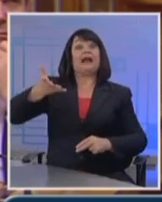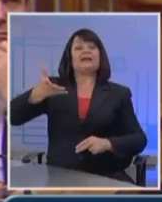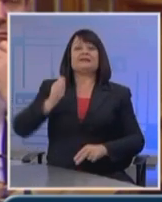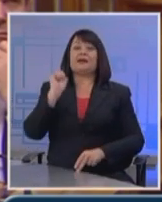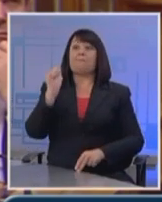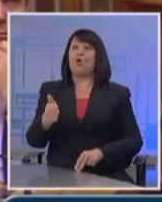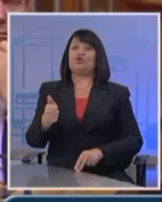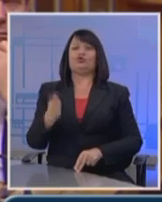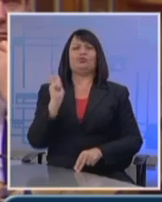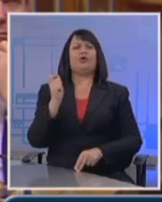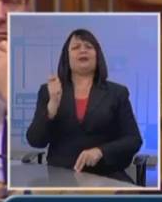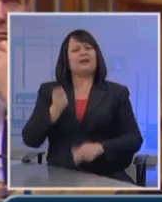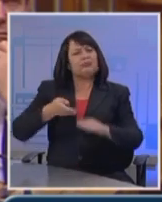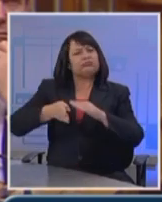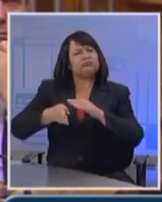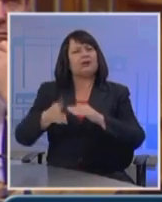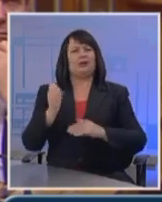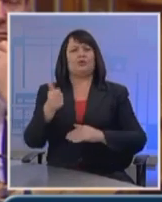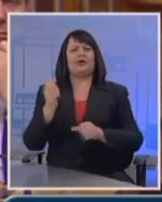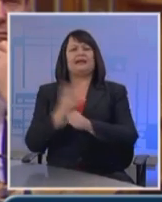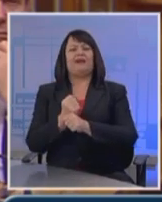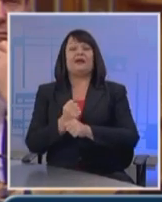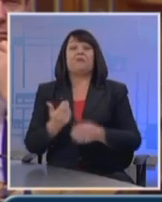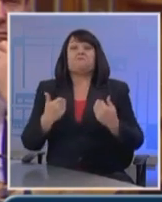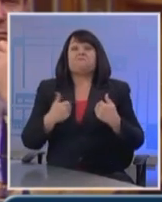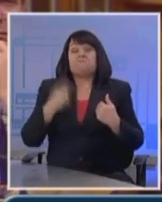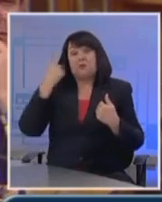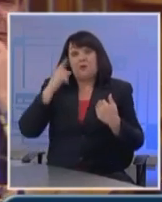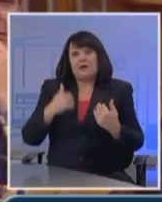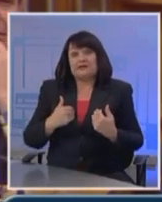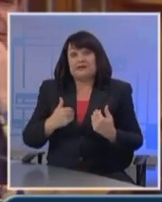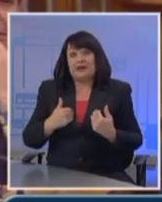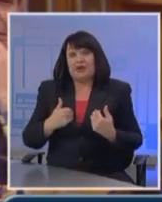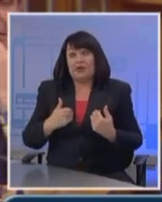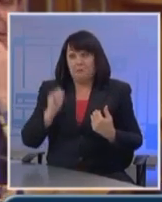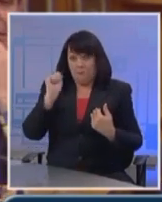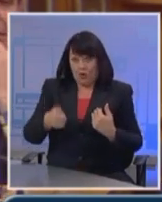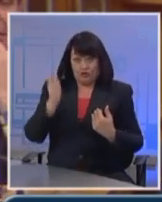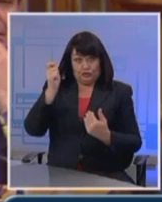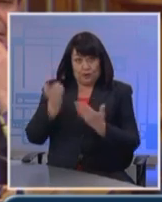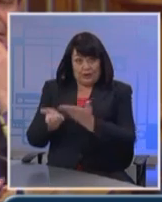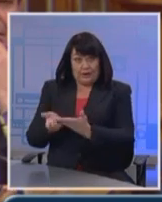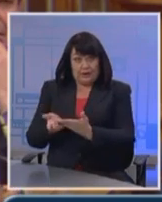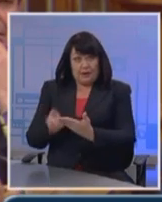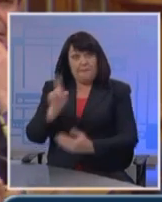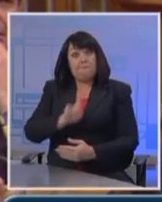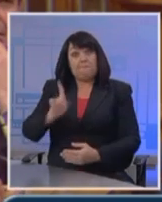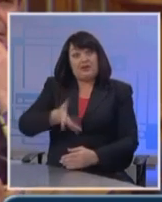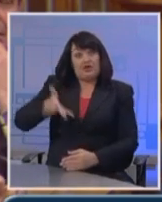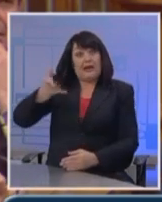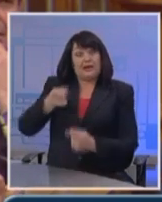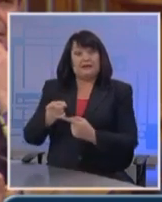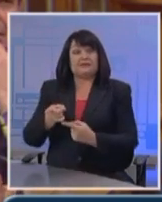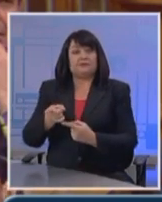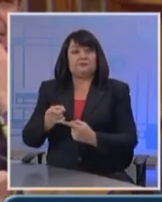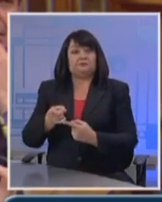αυτοδημιούργητος πολιτικός. Βέβαια, εγώ δεν ξέρω, κυρίες και κύριοι συνάδελφοι, πολλούς αυτοδημιούργητους, παρά το γεγονός ότι